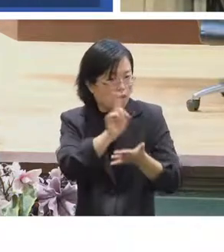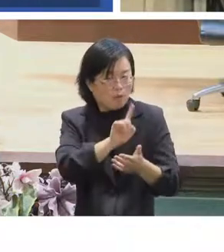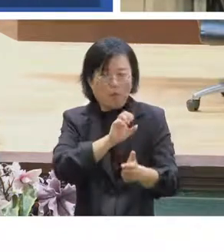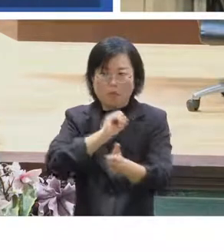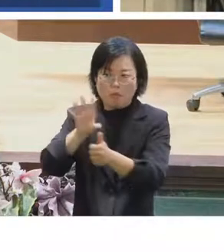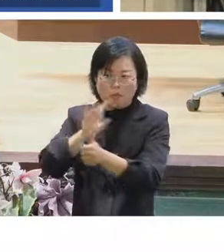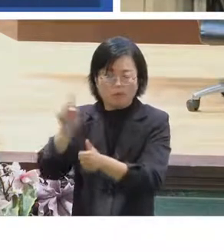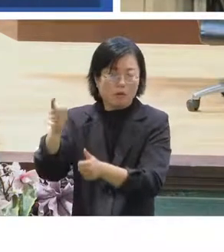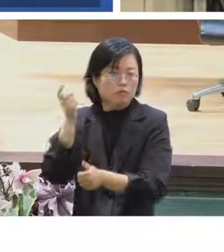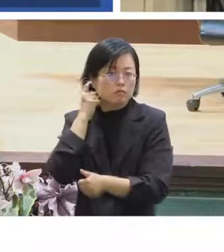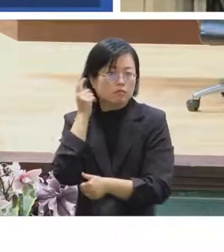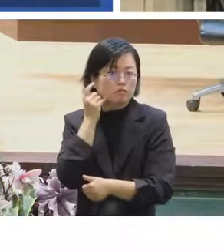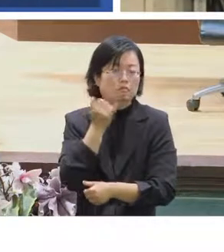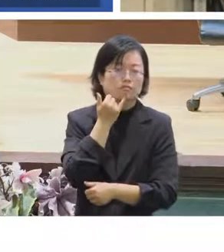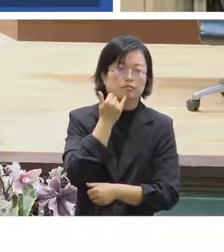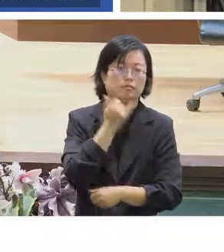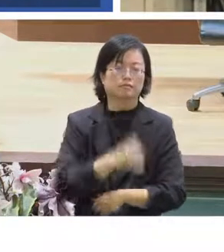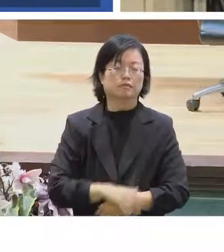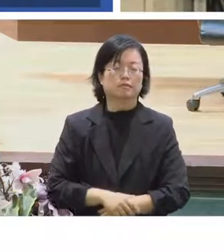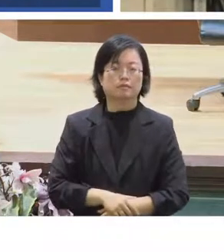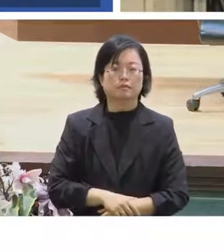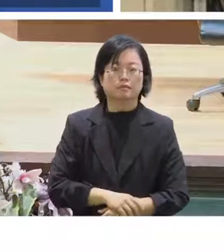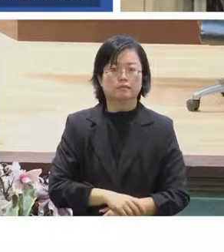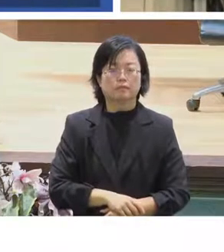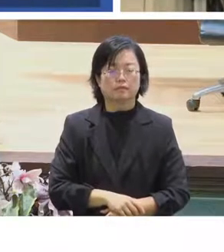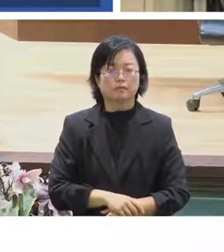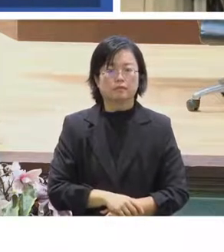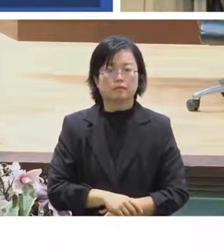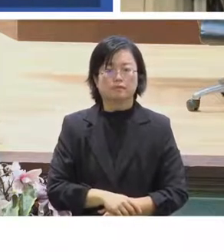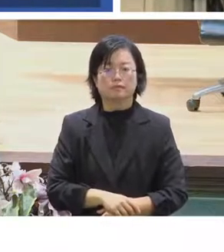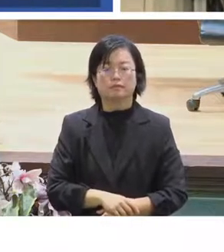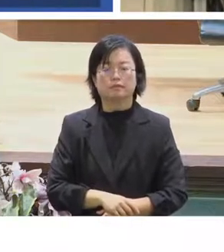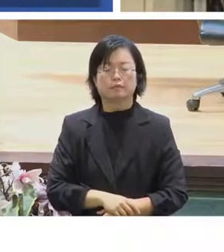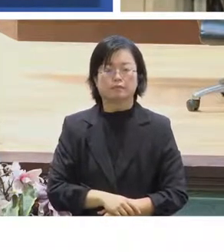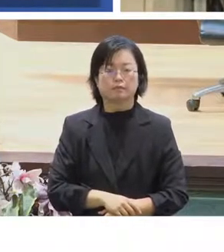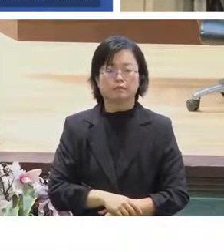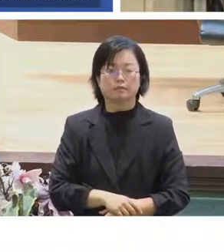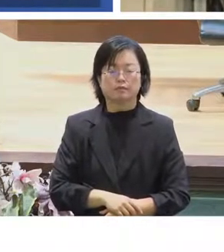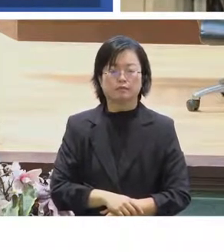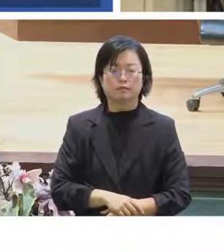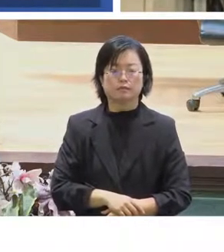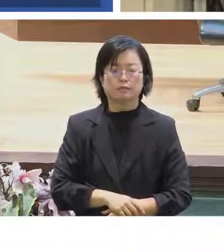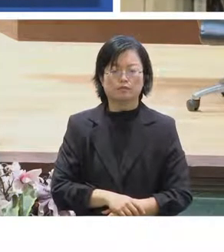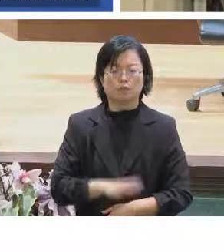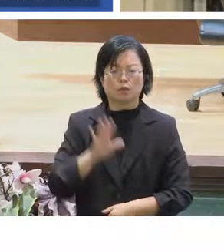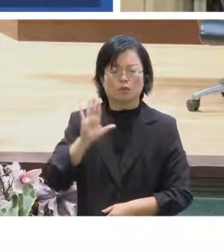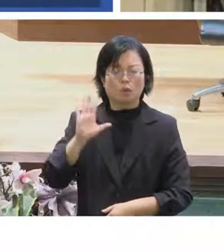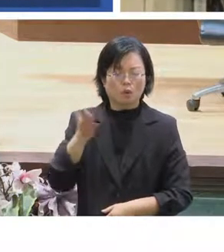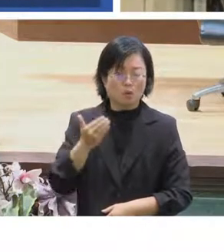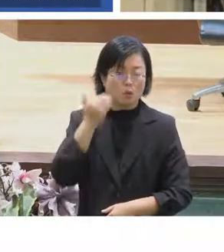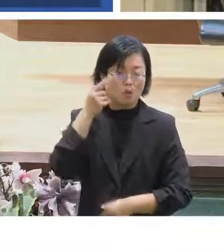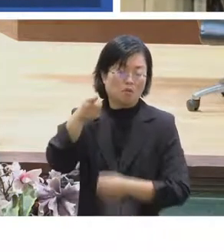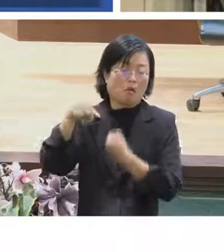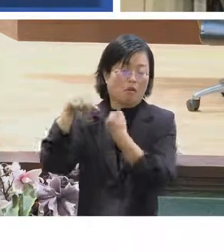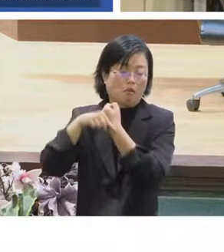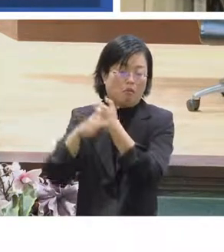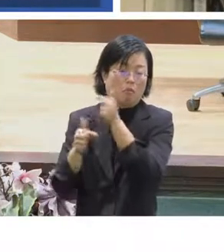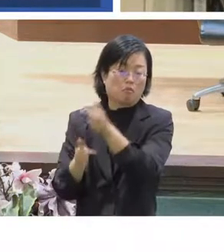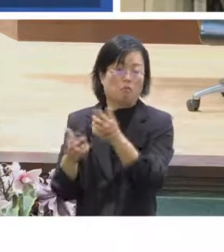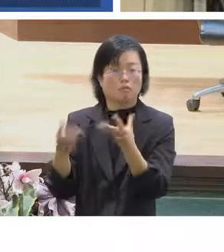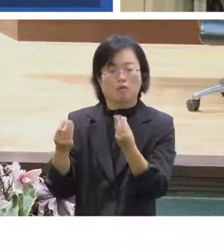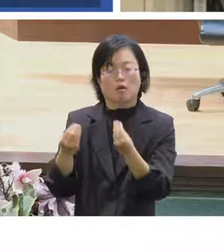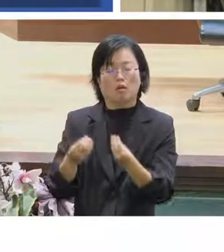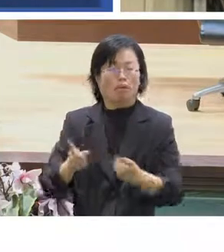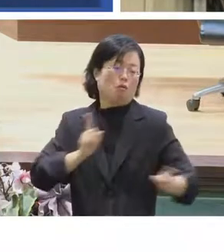之前的这种方式呢，很多其实有时候你会感到政府会比较傲慢一点。他会觉得你没有做很充分的研究，然后 OK， 你就